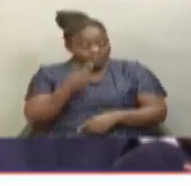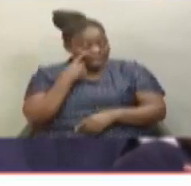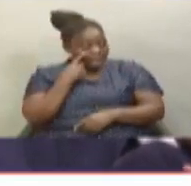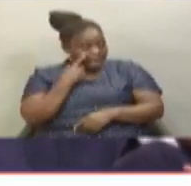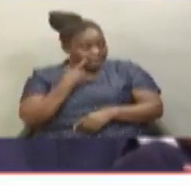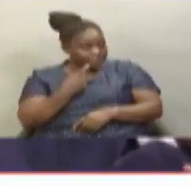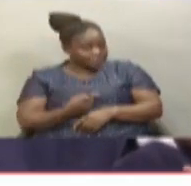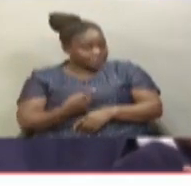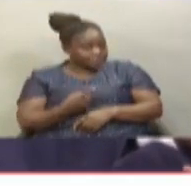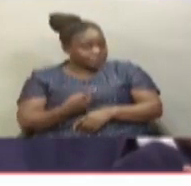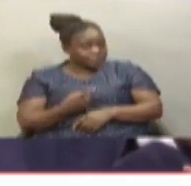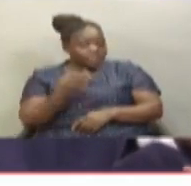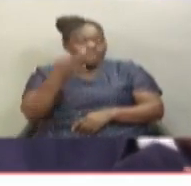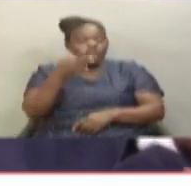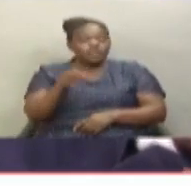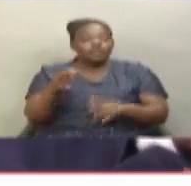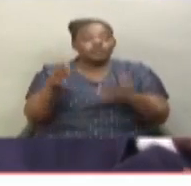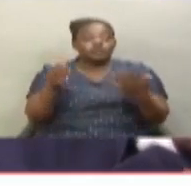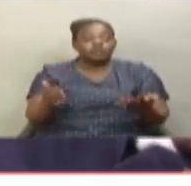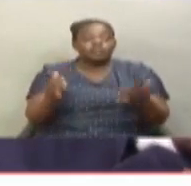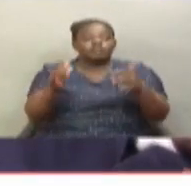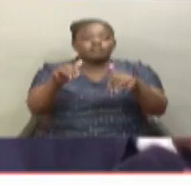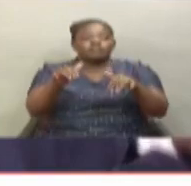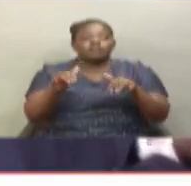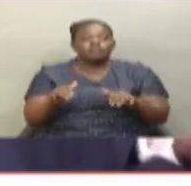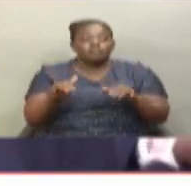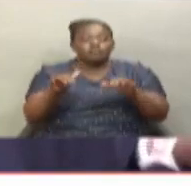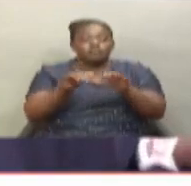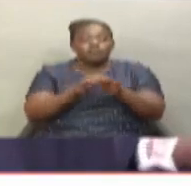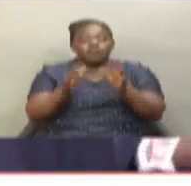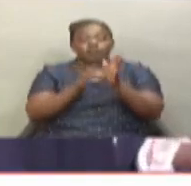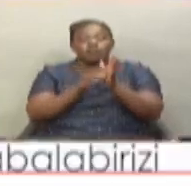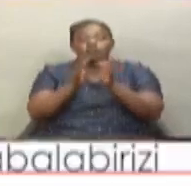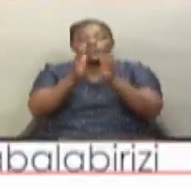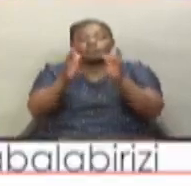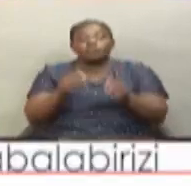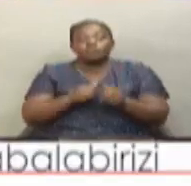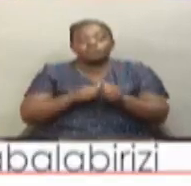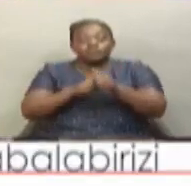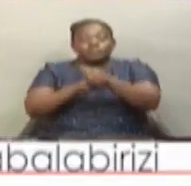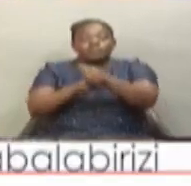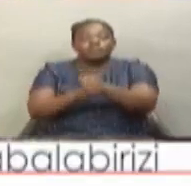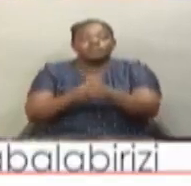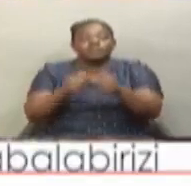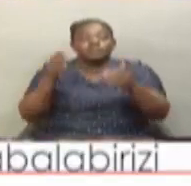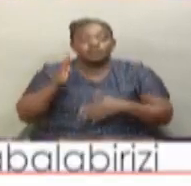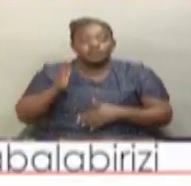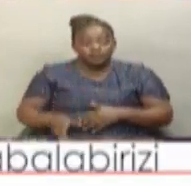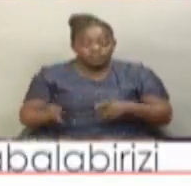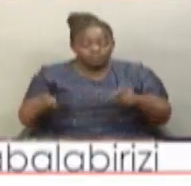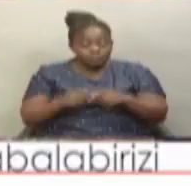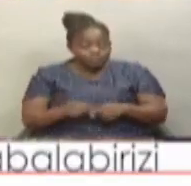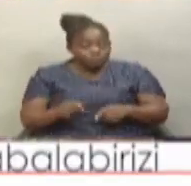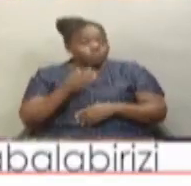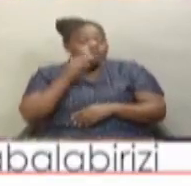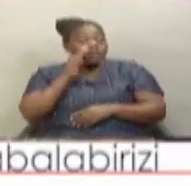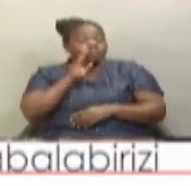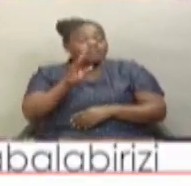okulaba obanga waliwo omubaka omukulisitaayo awagira omuzoogwo. Ffenna tubeereyo tunulire abantu